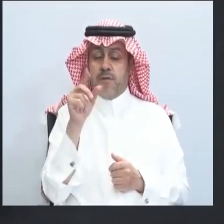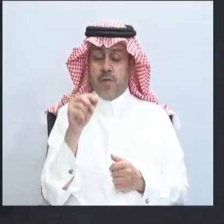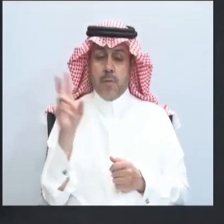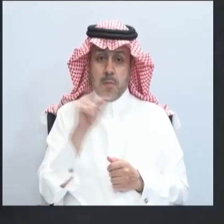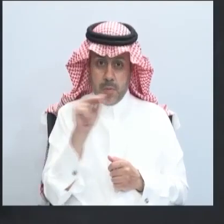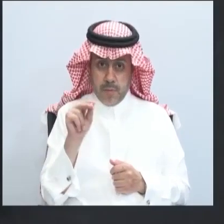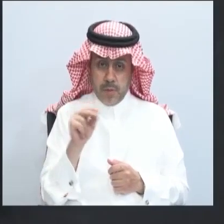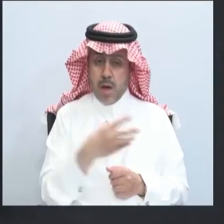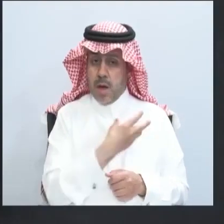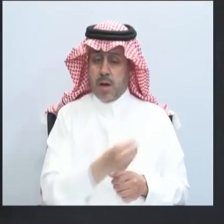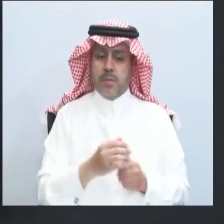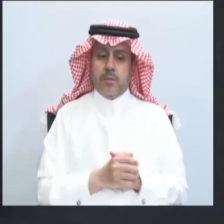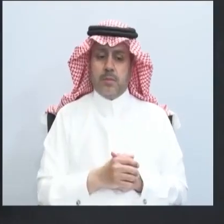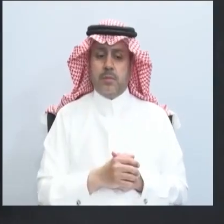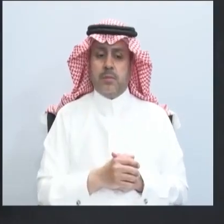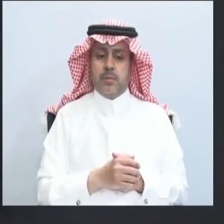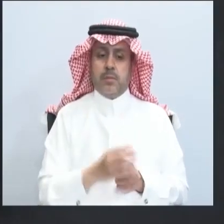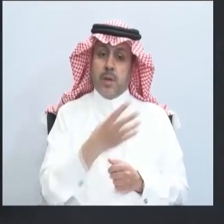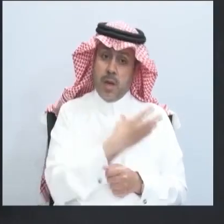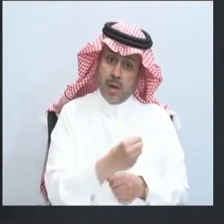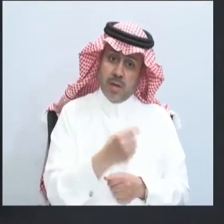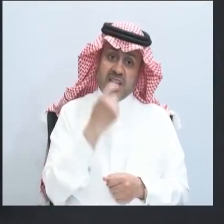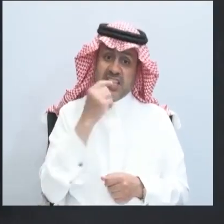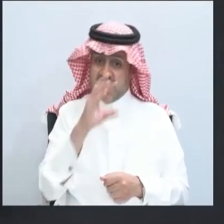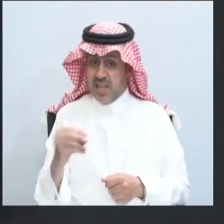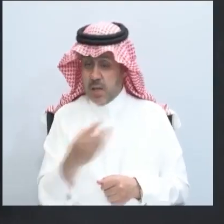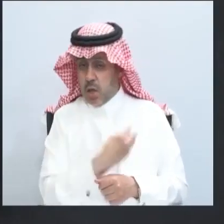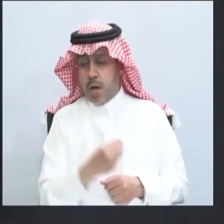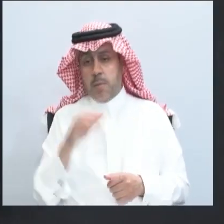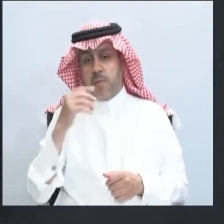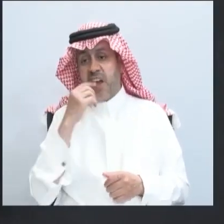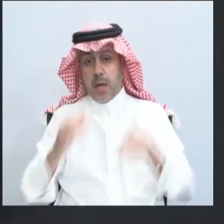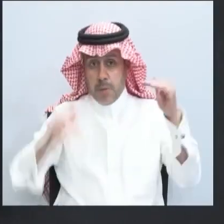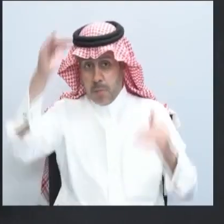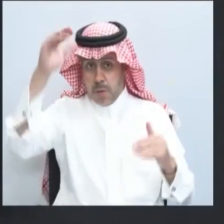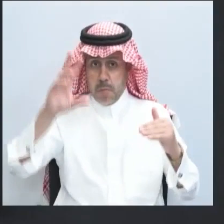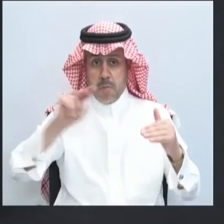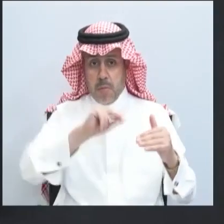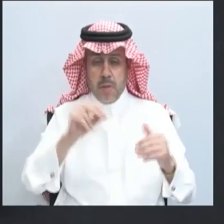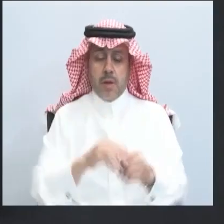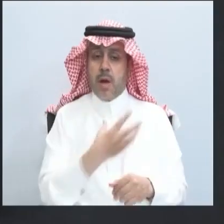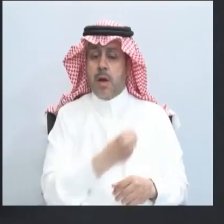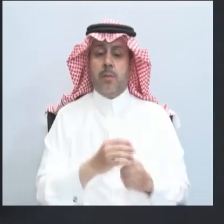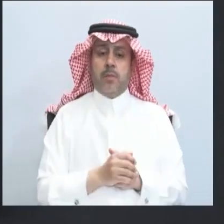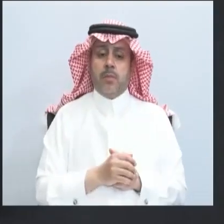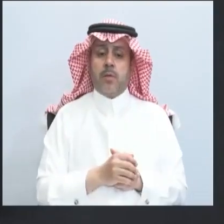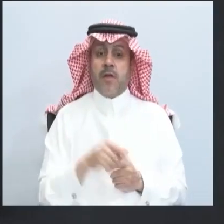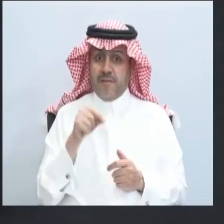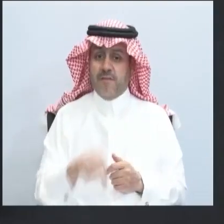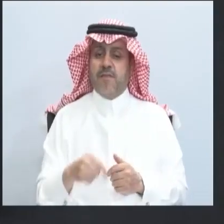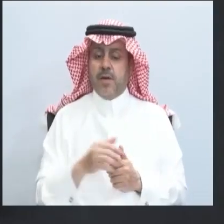كلاهما فيهما الرحمه من لم يرحم صغيرا ويرحم كبير لماذا هناك لطيفه من اللطائف